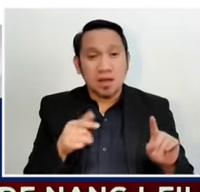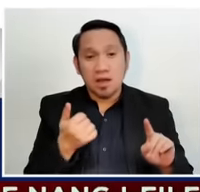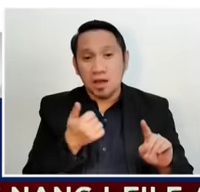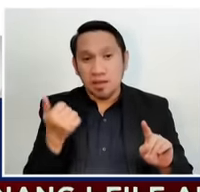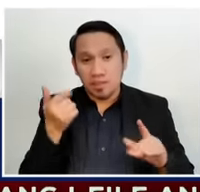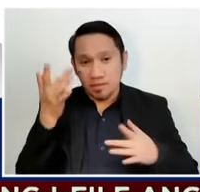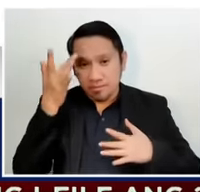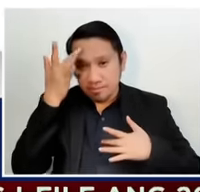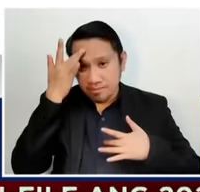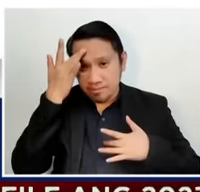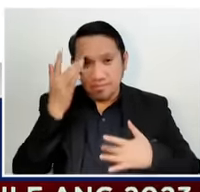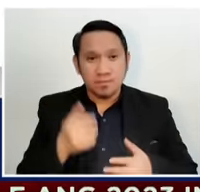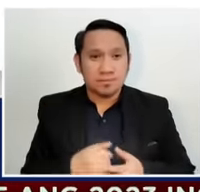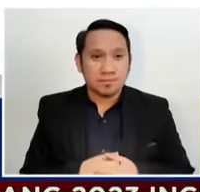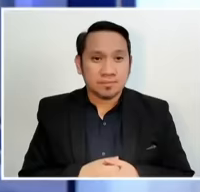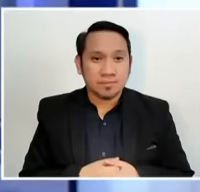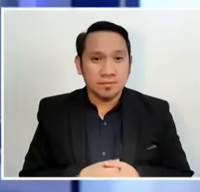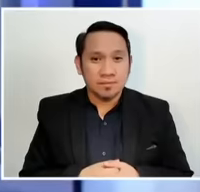sakit.